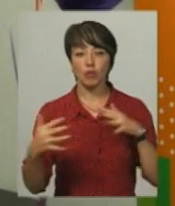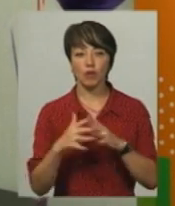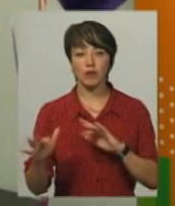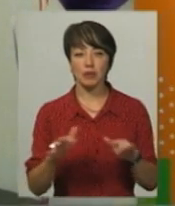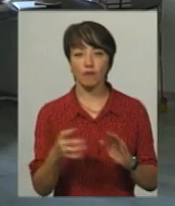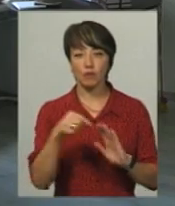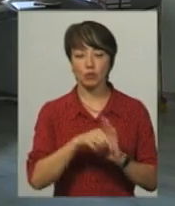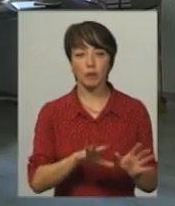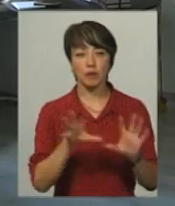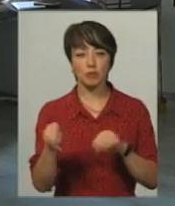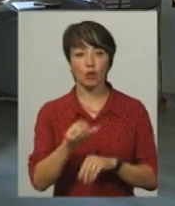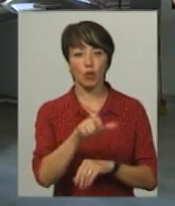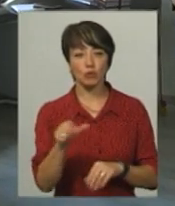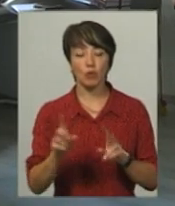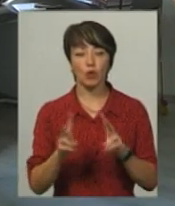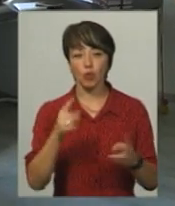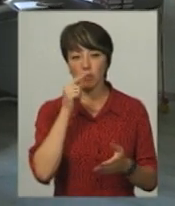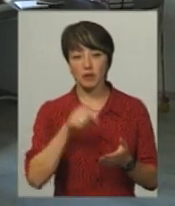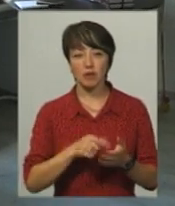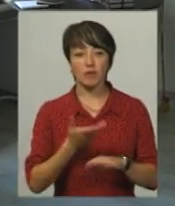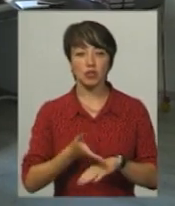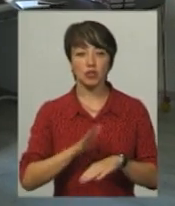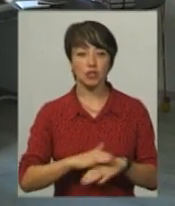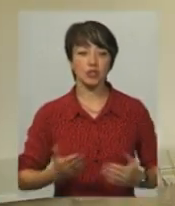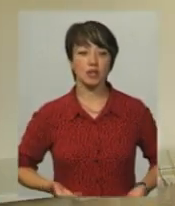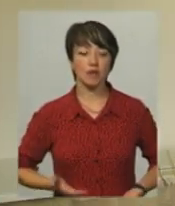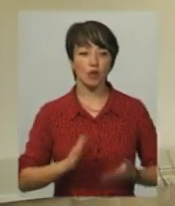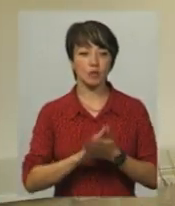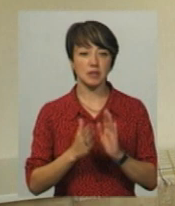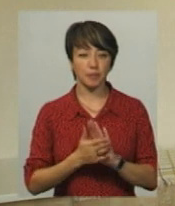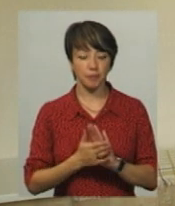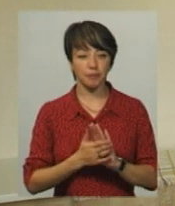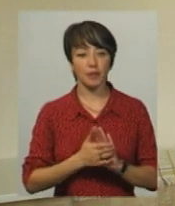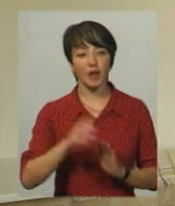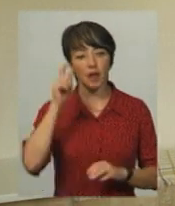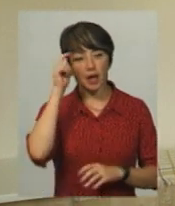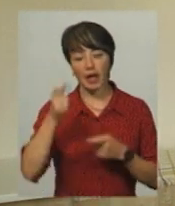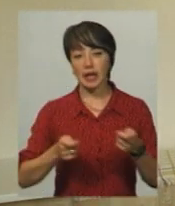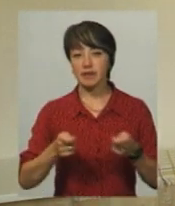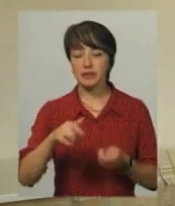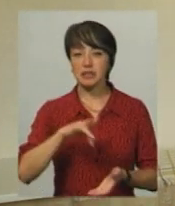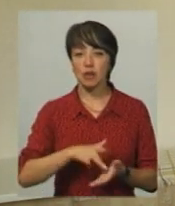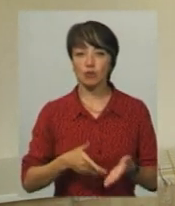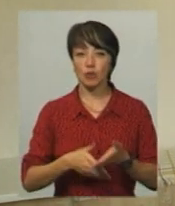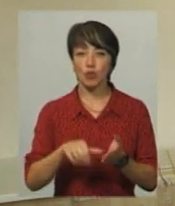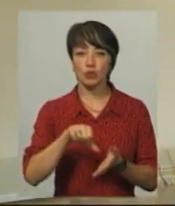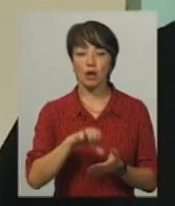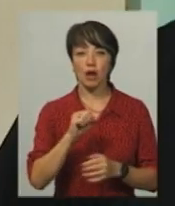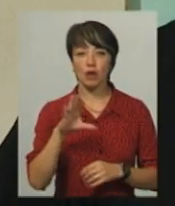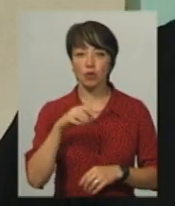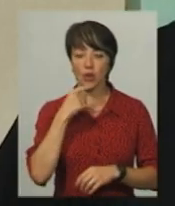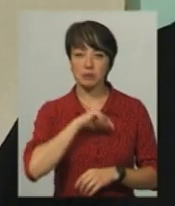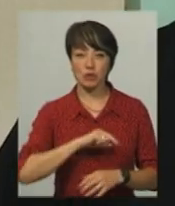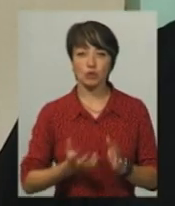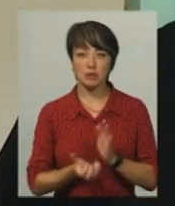внутрішньо переміщеним особам та тим, хто опинився у важких життєвих обставинах. Володимир Шубковський, керівник центру допомоги учасникам АТО, каже,